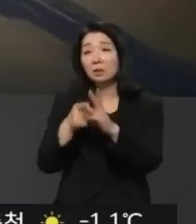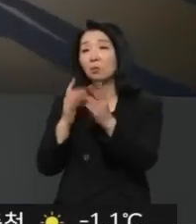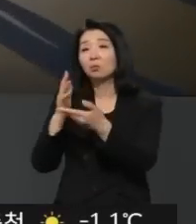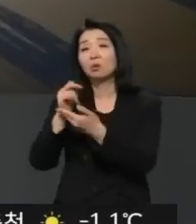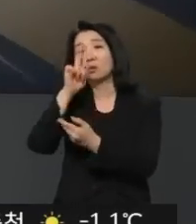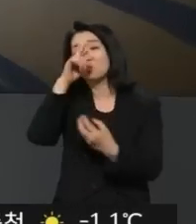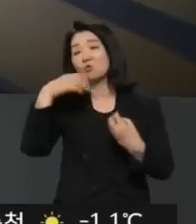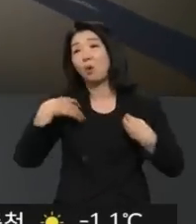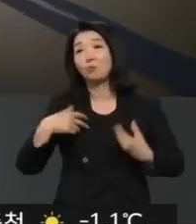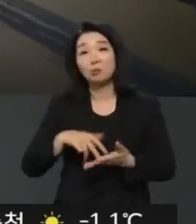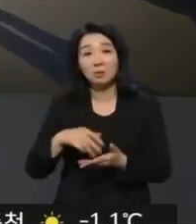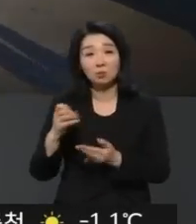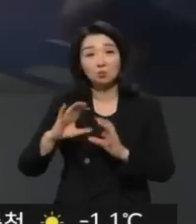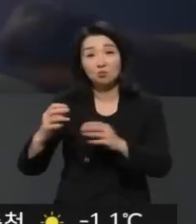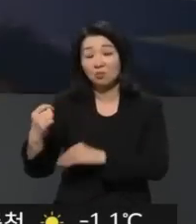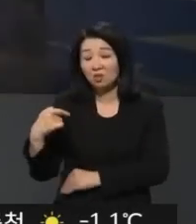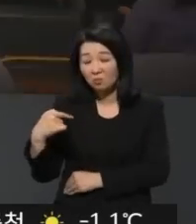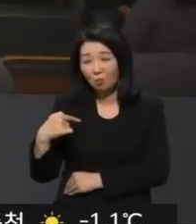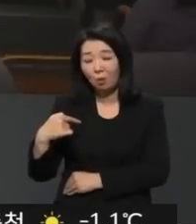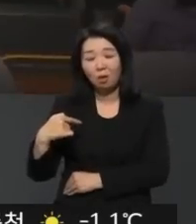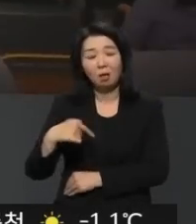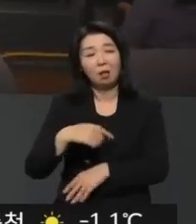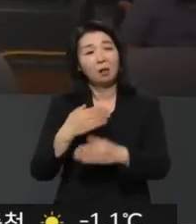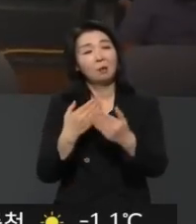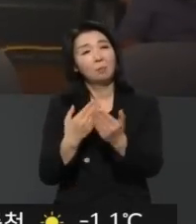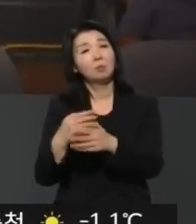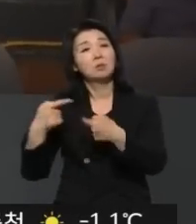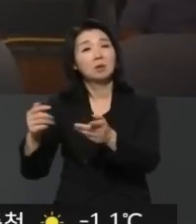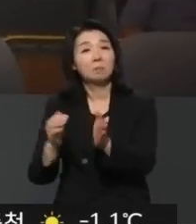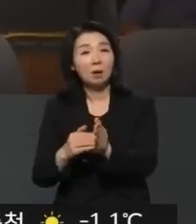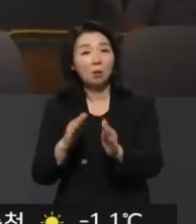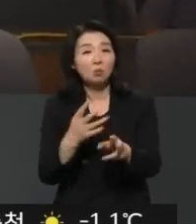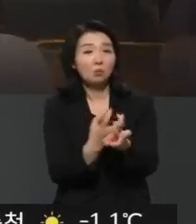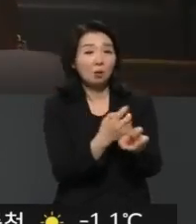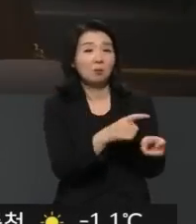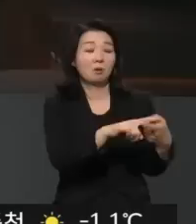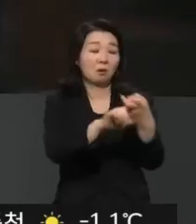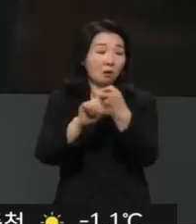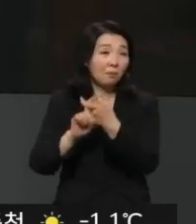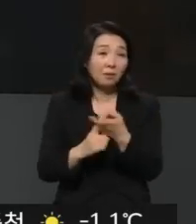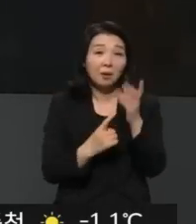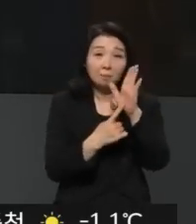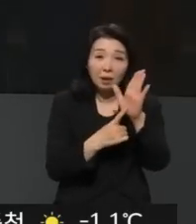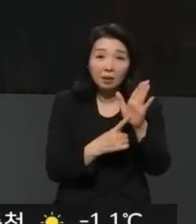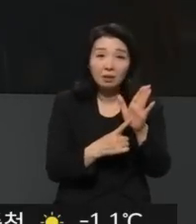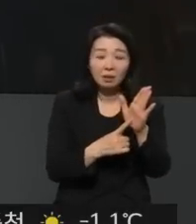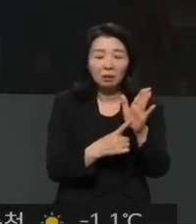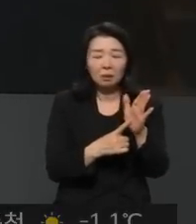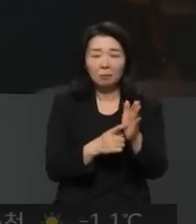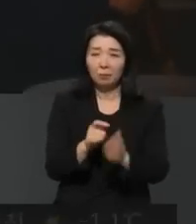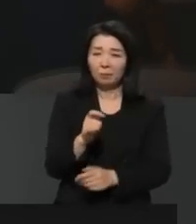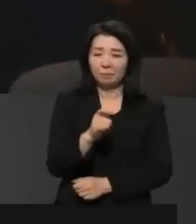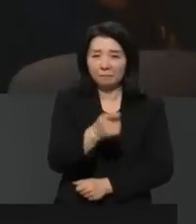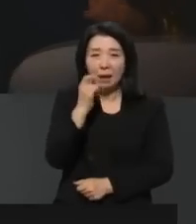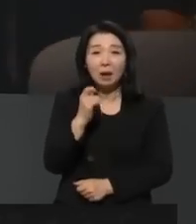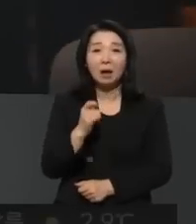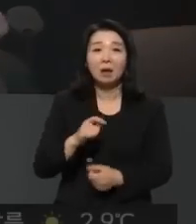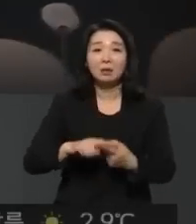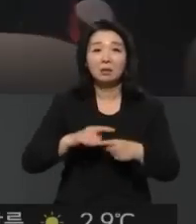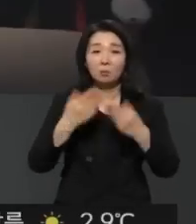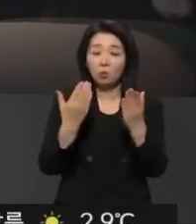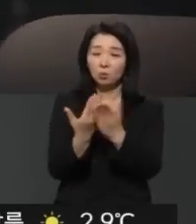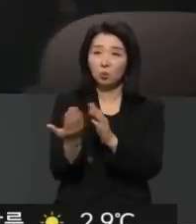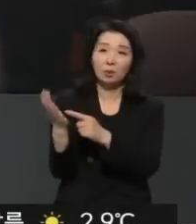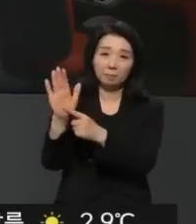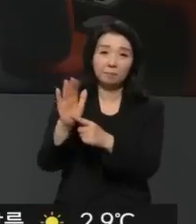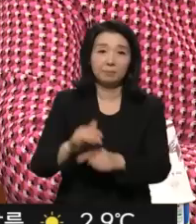대통령실과 정부에 이어 국민의힘도 참전하고 있죠. 오늘도 화물연대 표현 빌어서 세간경 낀 규정들 공개석상에서